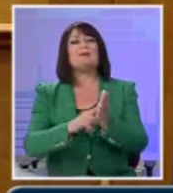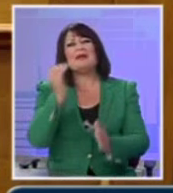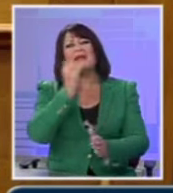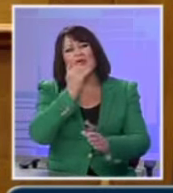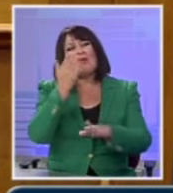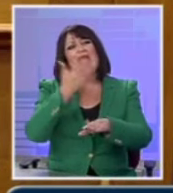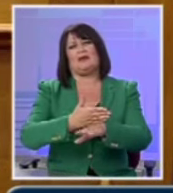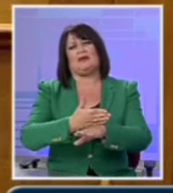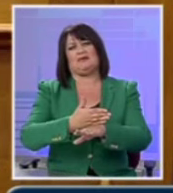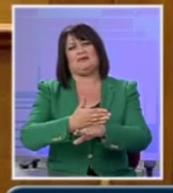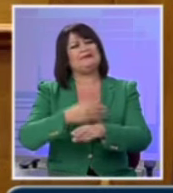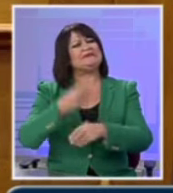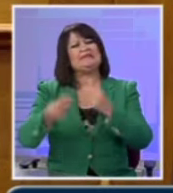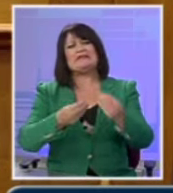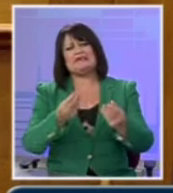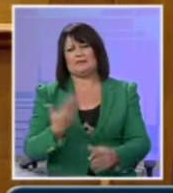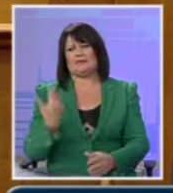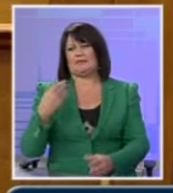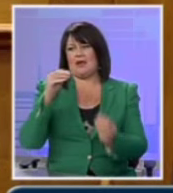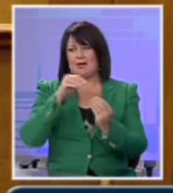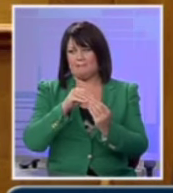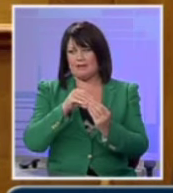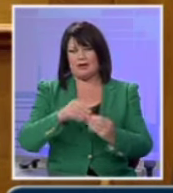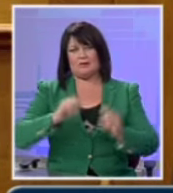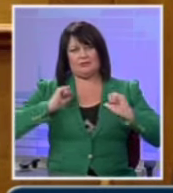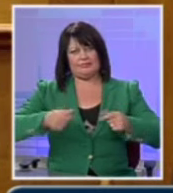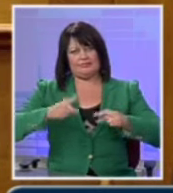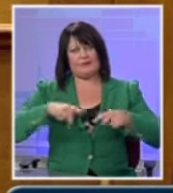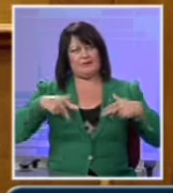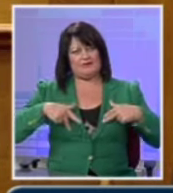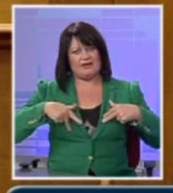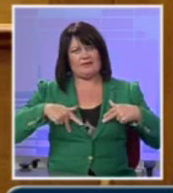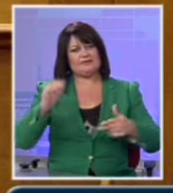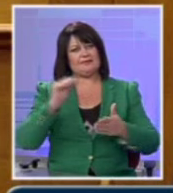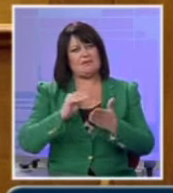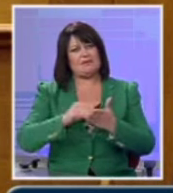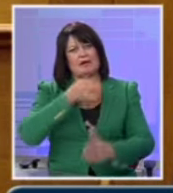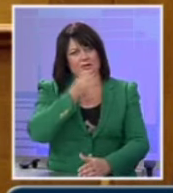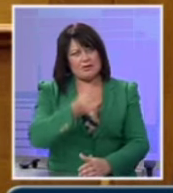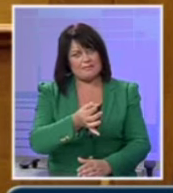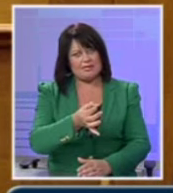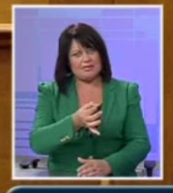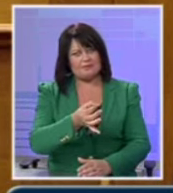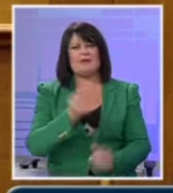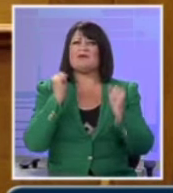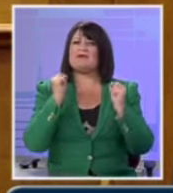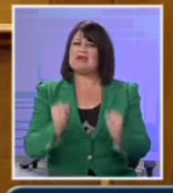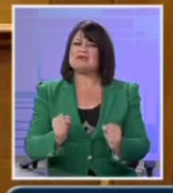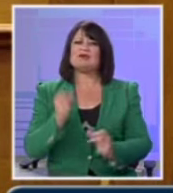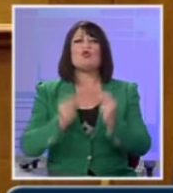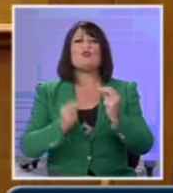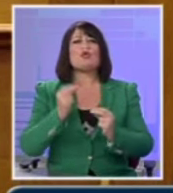εγγυήσεις. Τον Απρίλη, θαραλέα ελληνική κυβέρνηση επανέφερε στο βασικό θεμελιακό πρόβλημα